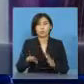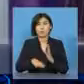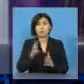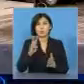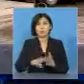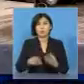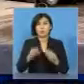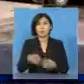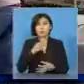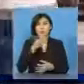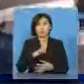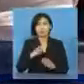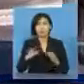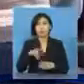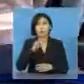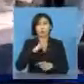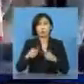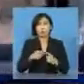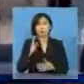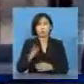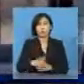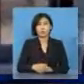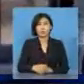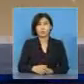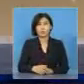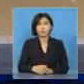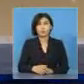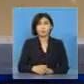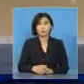астам айыппұл салды. Топ жұмысы одан әрі жалғасады.